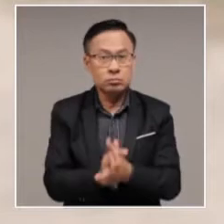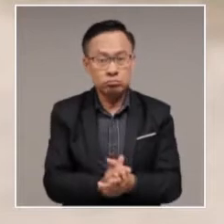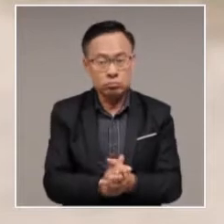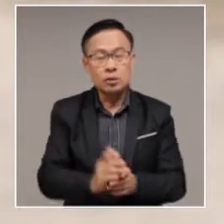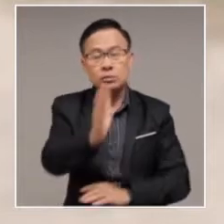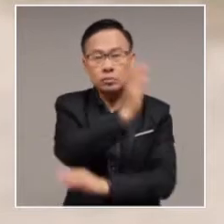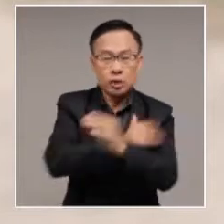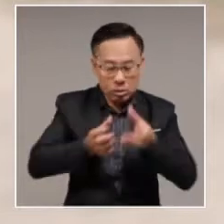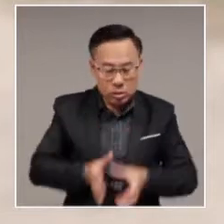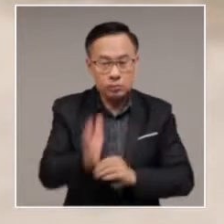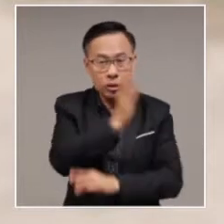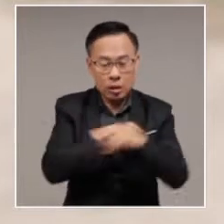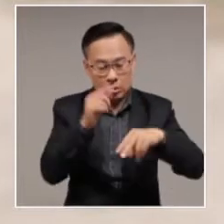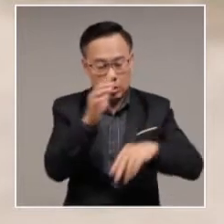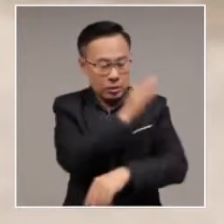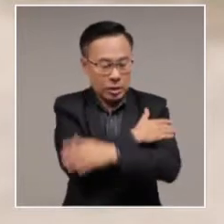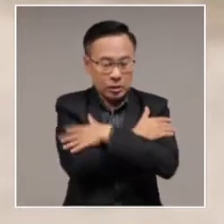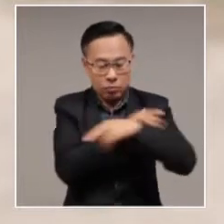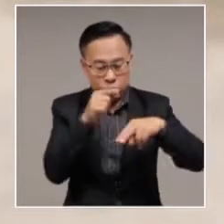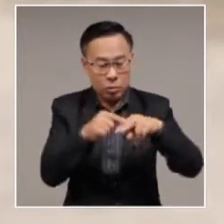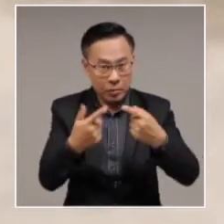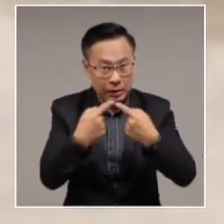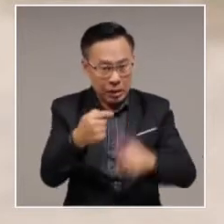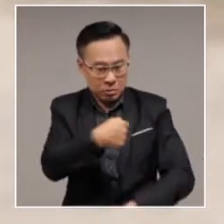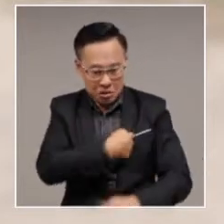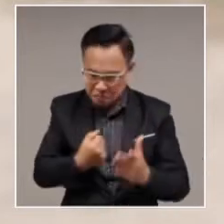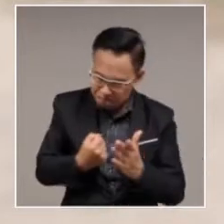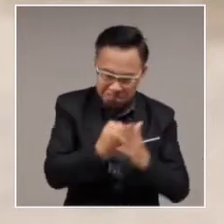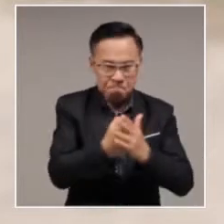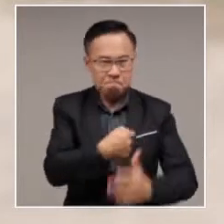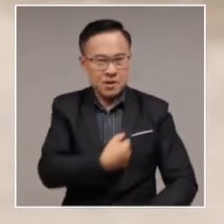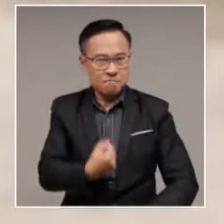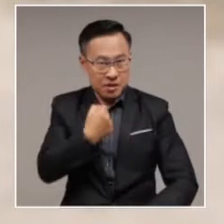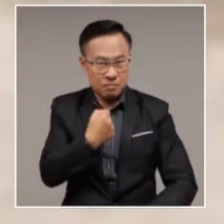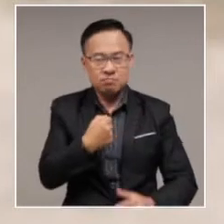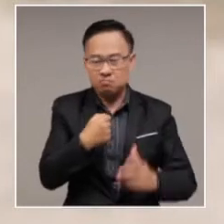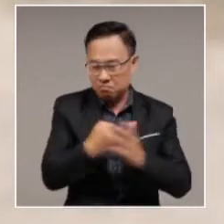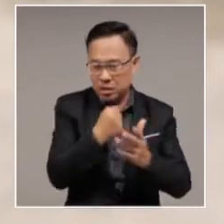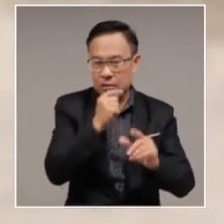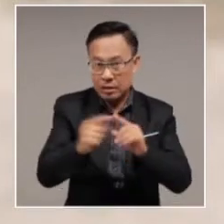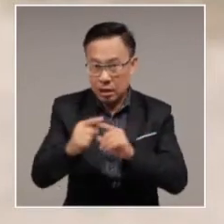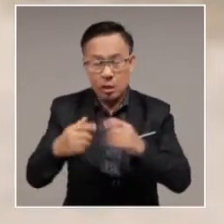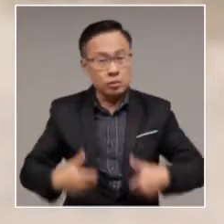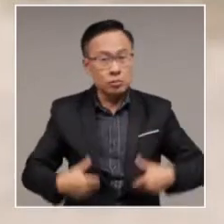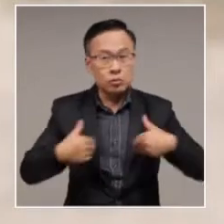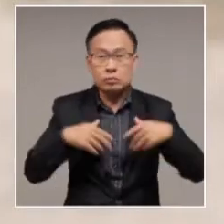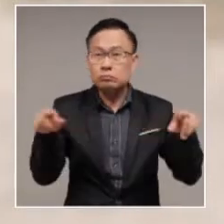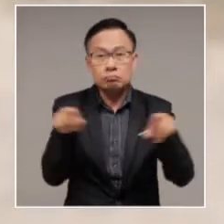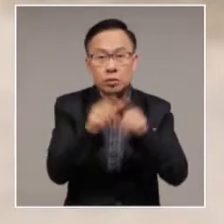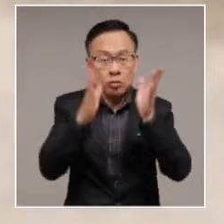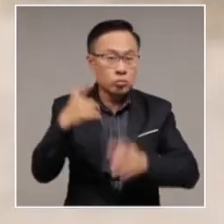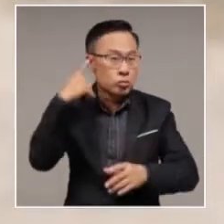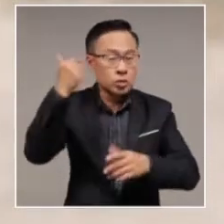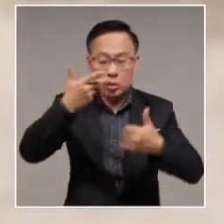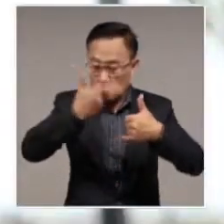การทางการเคลื่อนไหวมาตั้งแต่กำเนิดเธอกลับมีหัวใจที่แข็งแกร่งเป็นอย่างมากเลยค่ะเพราะว่าเธอนั้นสามารถใช้ชีวิตได้เหมือนกับคน